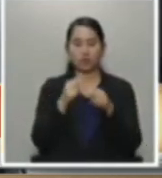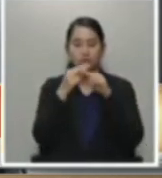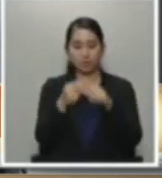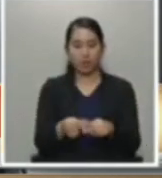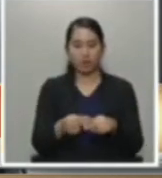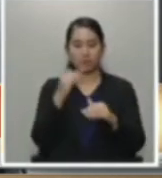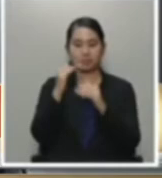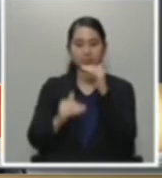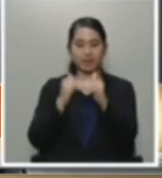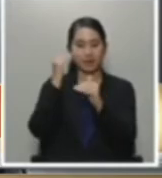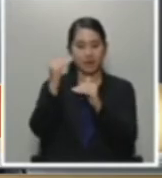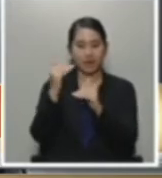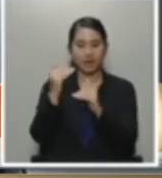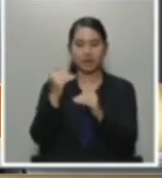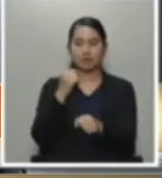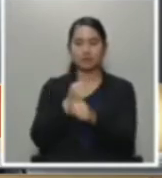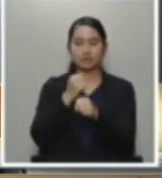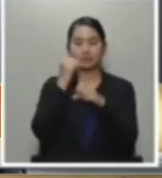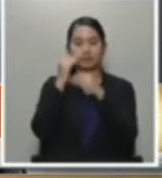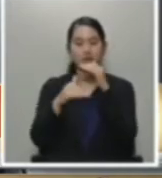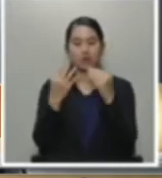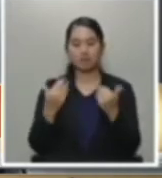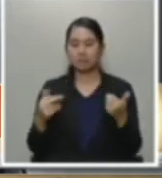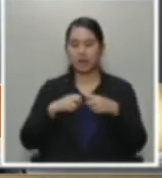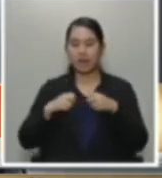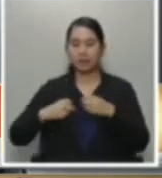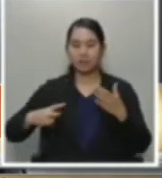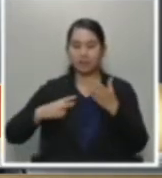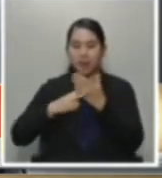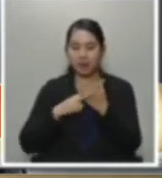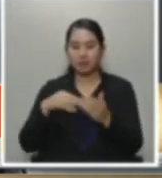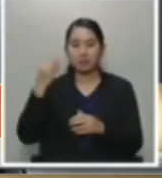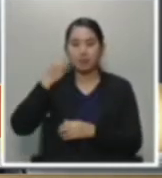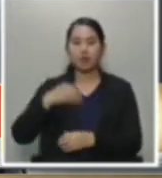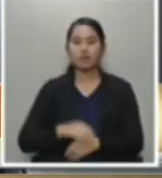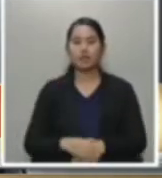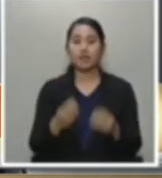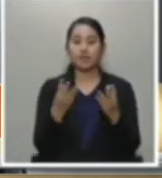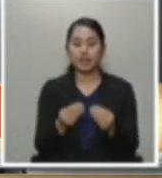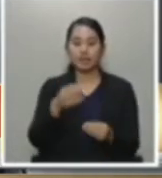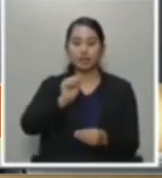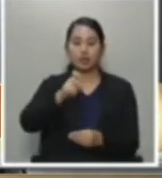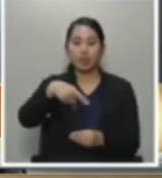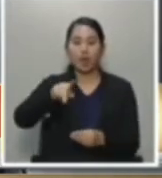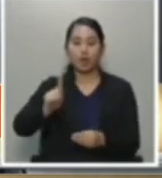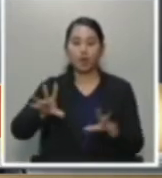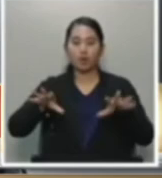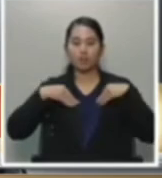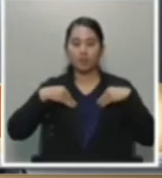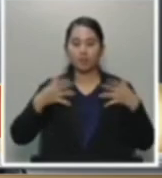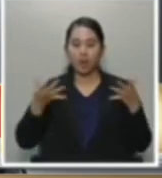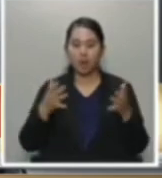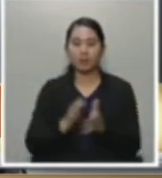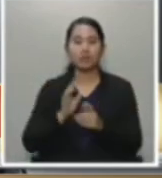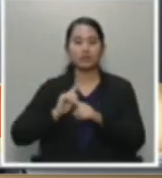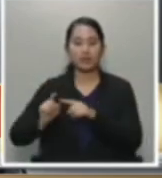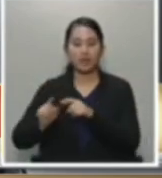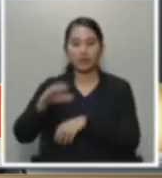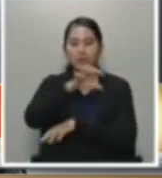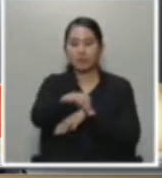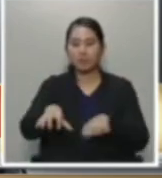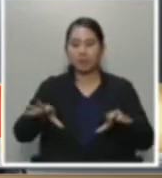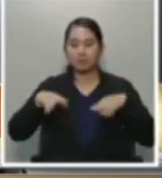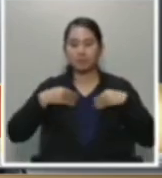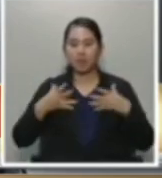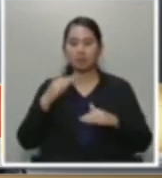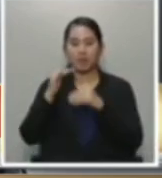นะครับเพื่อขับเคลื่อนไปได้วันนี้ติดขัดไปหมดนะครับสปก.ก็ไม่ยอมนะครับหน่วยงานต่างๆก็ไม่ยอมให้